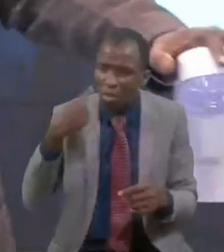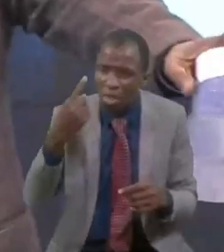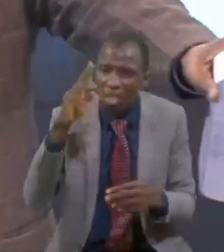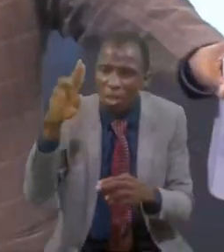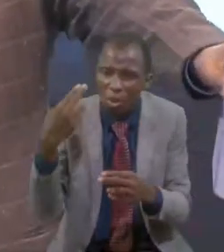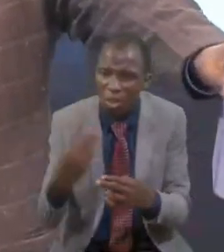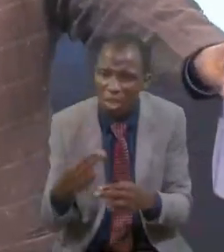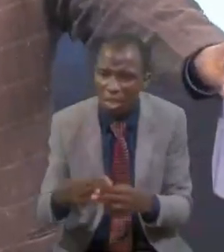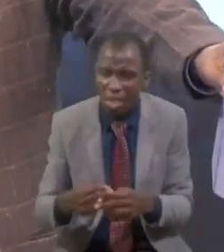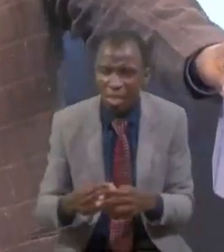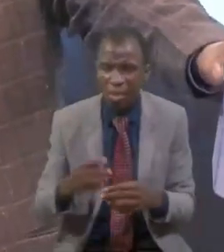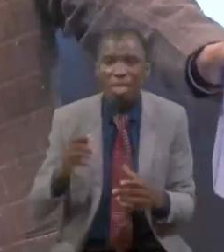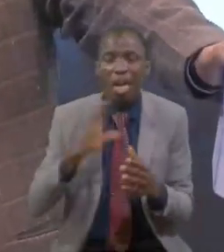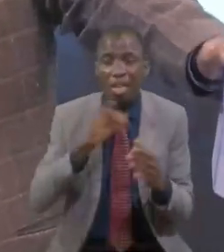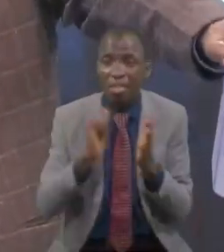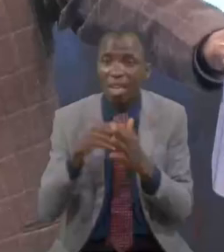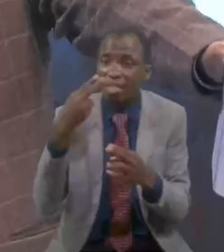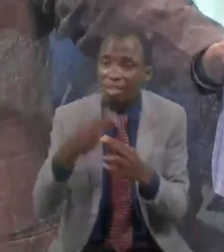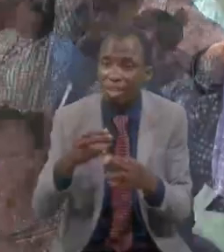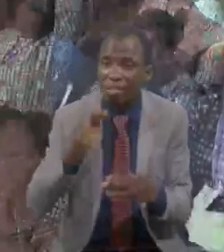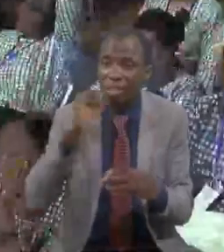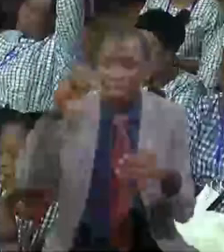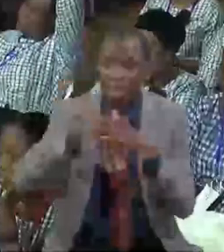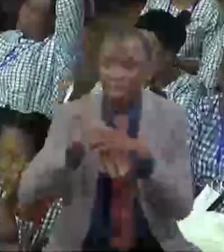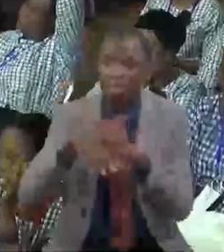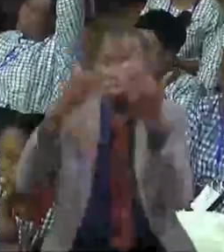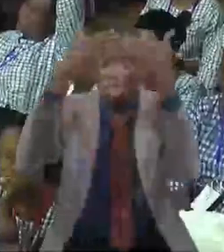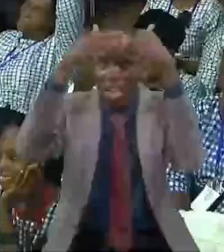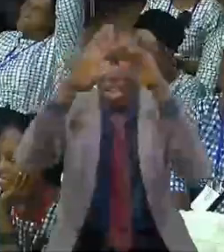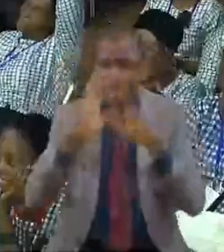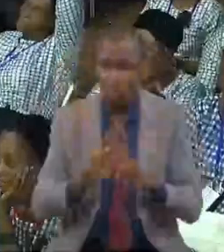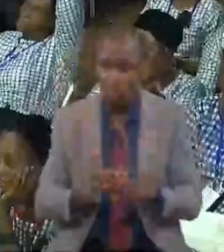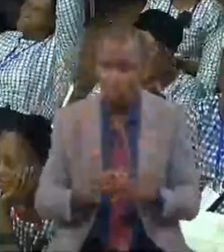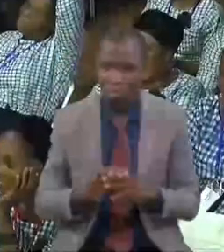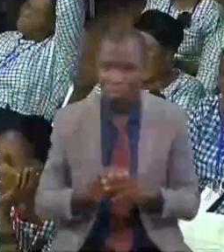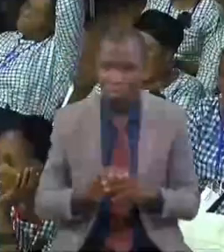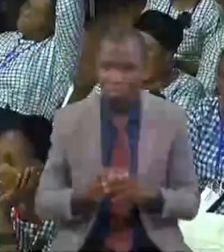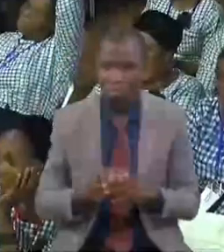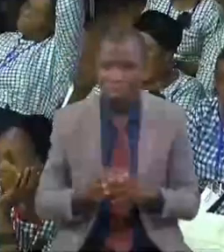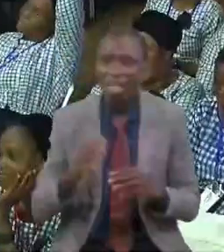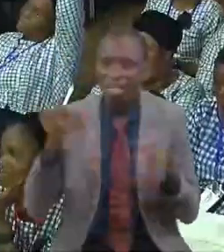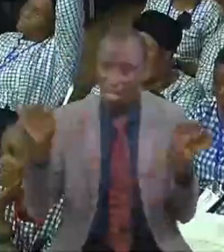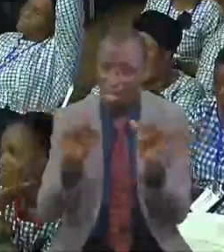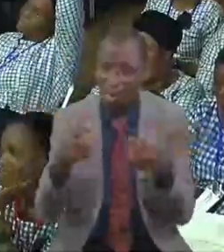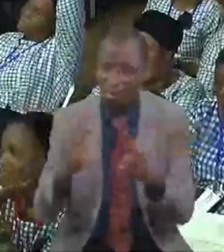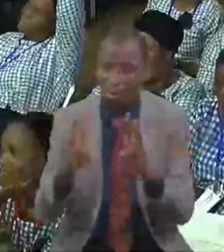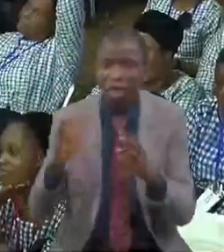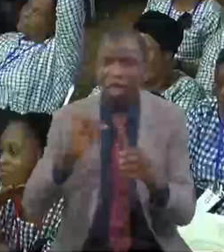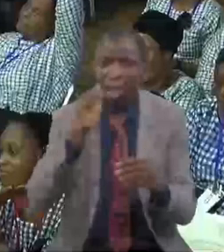nom est et le nom là est au ciel de la même